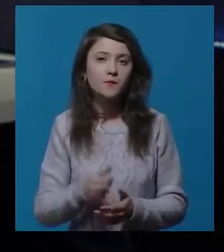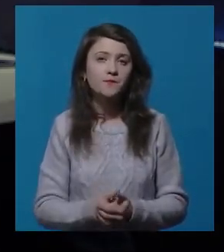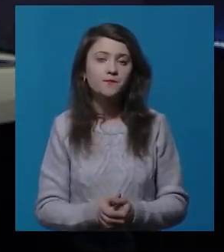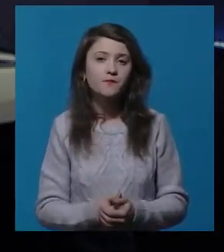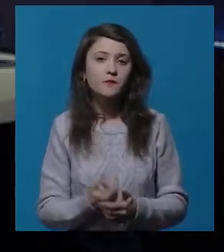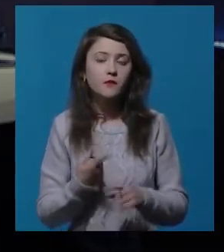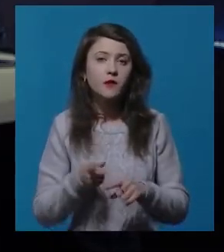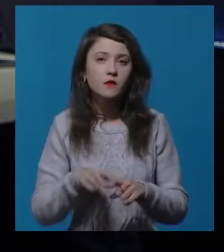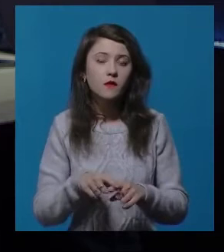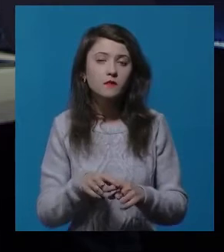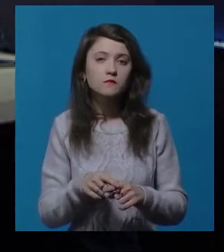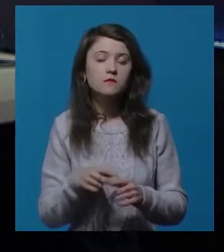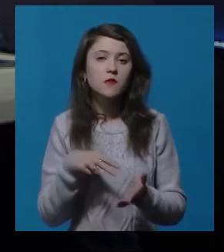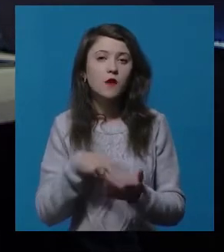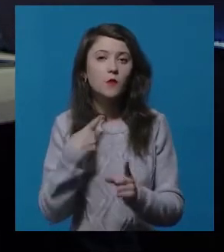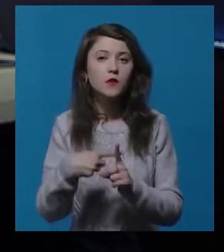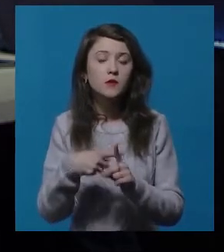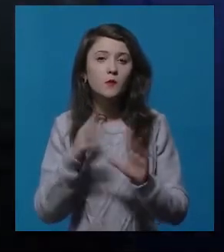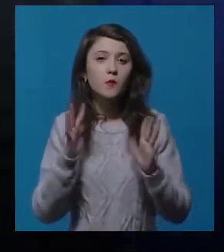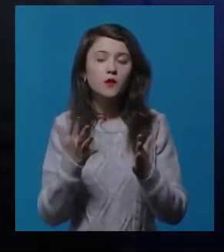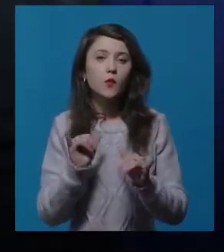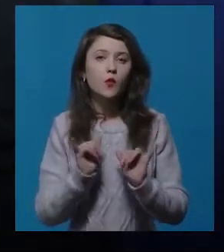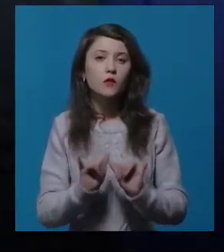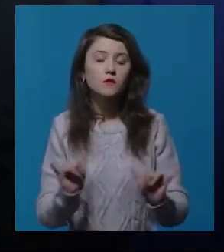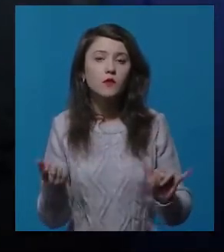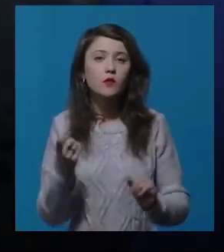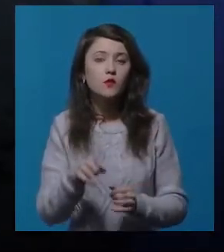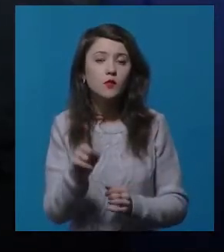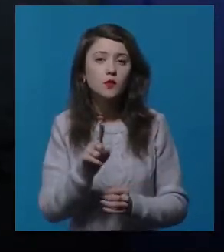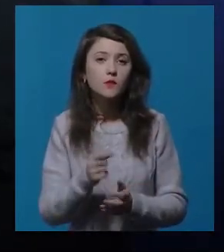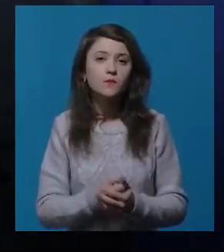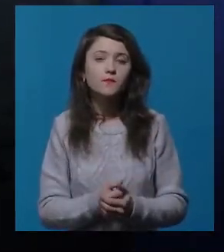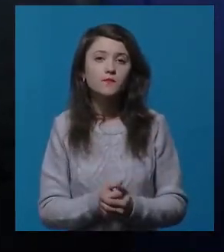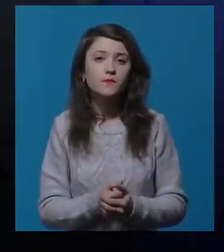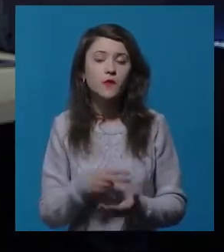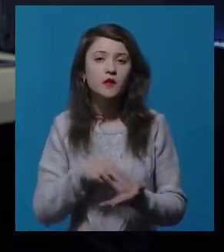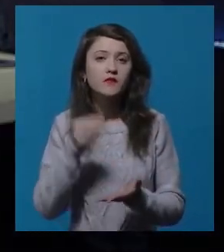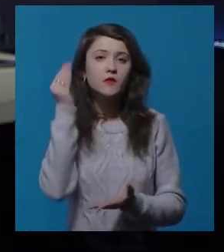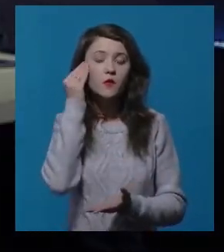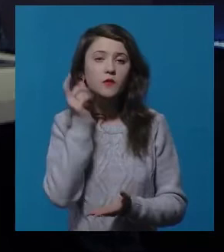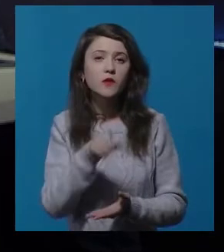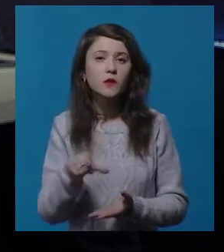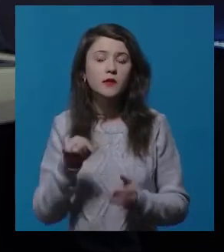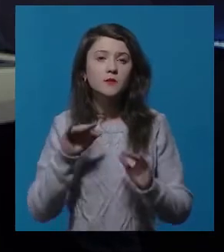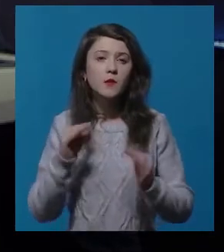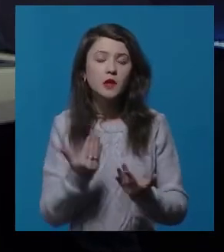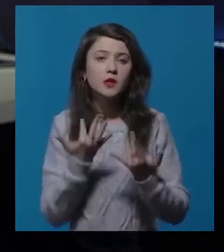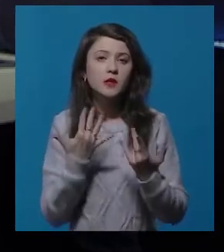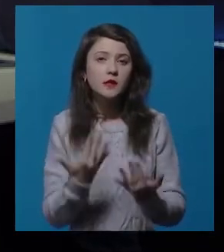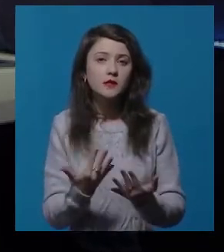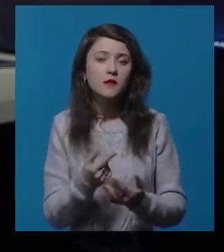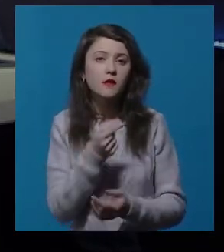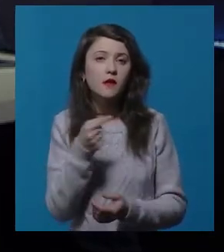Це стало позитивним моментом у розвитку того, що правосвідомості громадян і зменшенні кількості